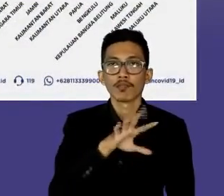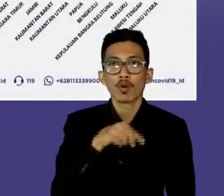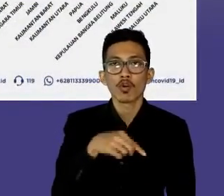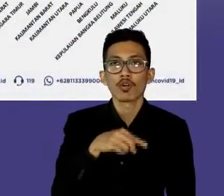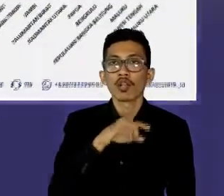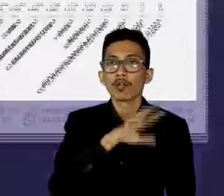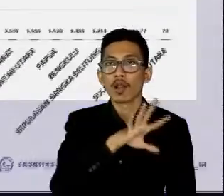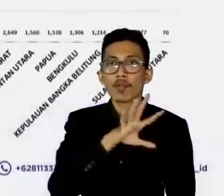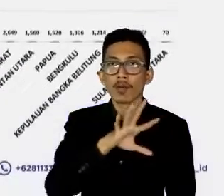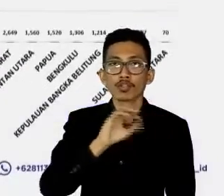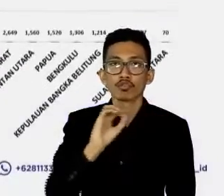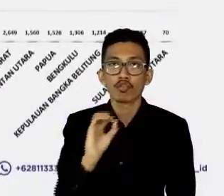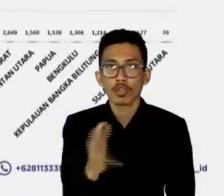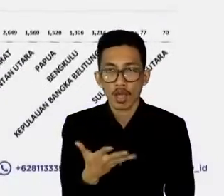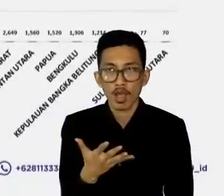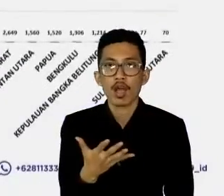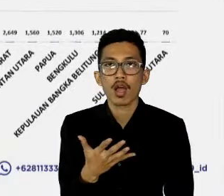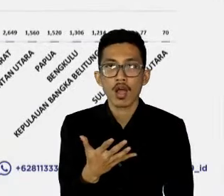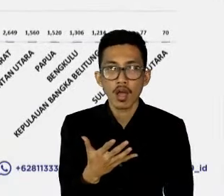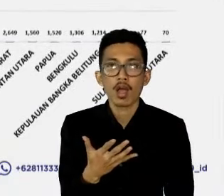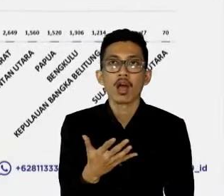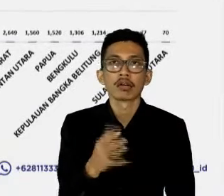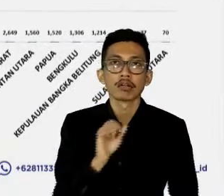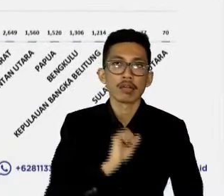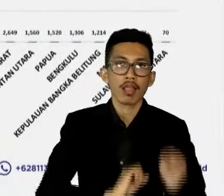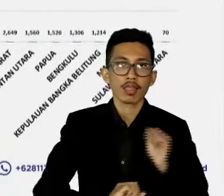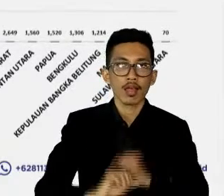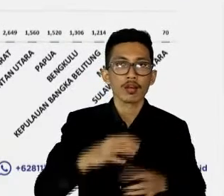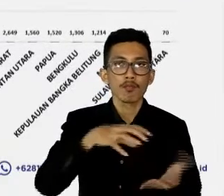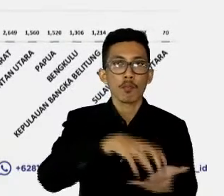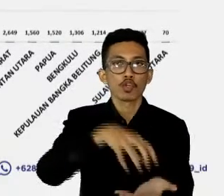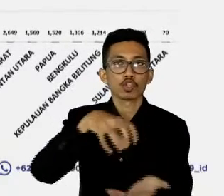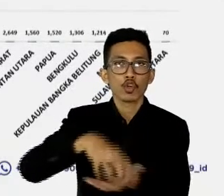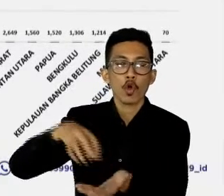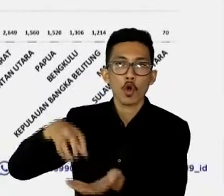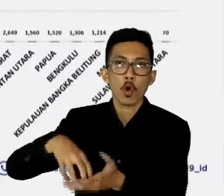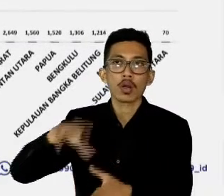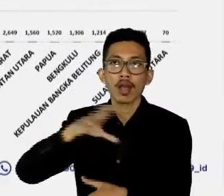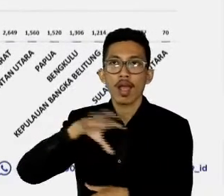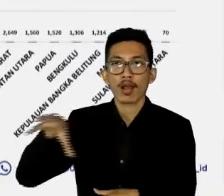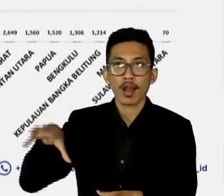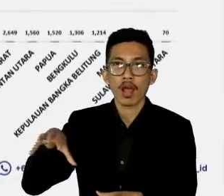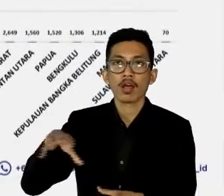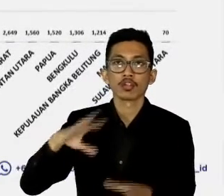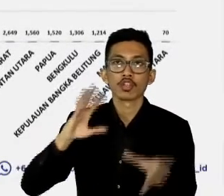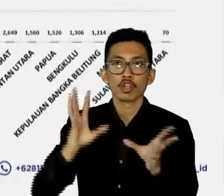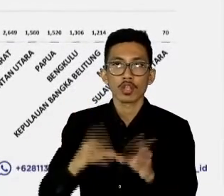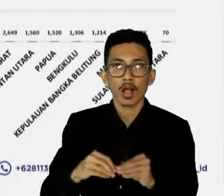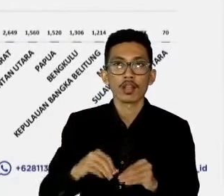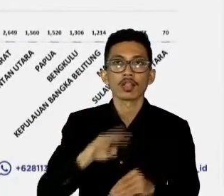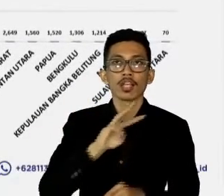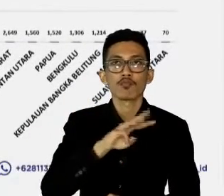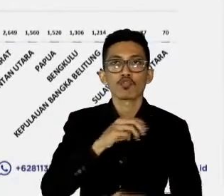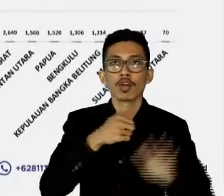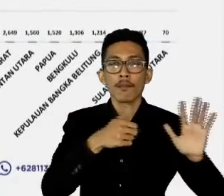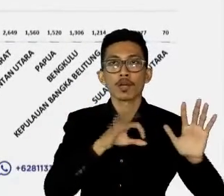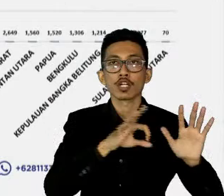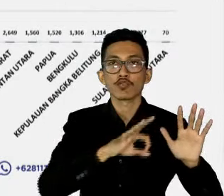juta kegiatan yang dilaksanakan oleh posko daerah yang ada di 36.000 lebih kelurahan dan